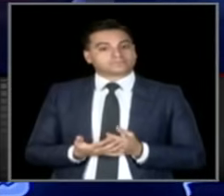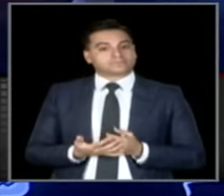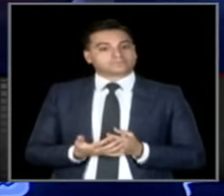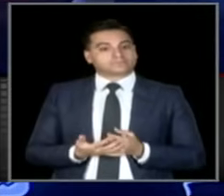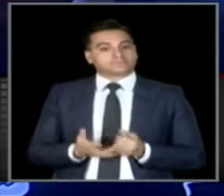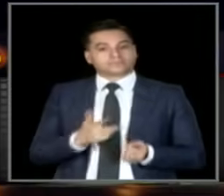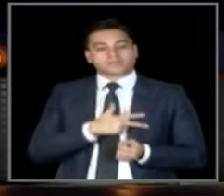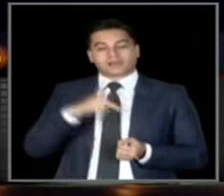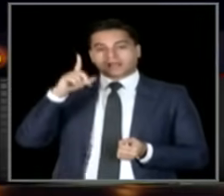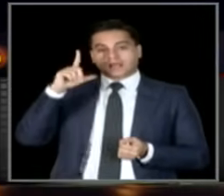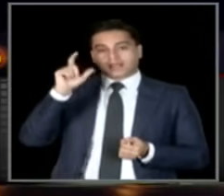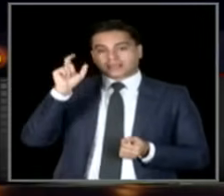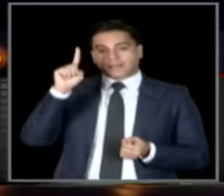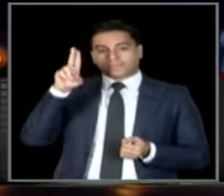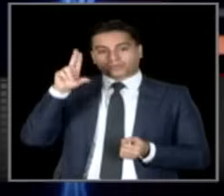نبتون إن شاء الله.